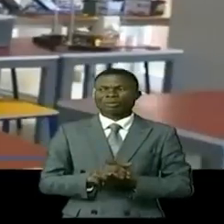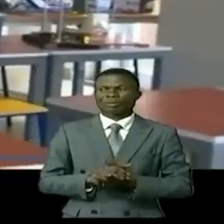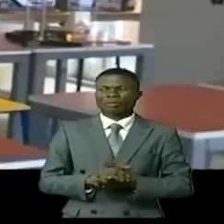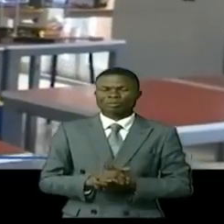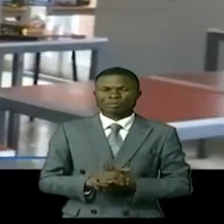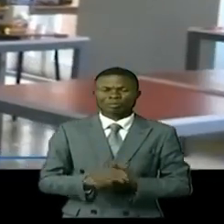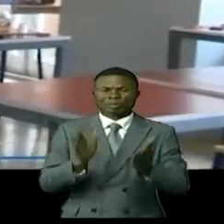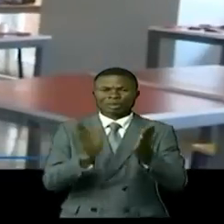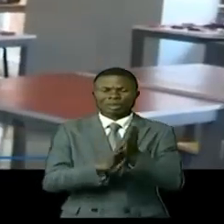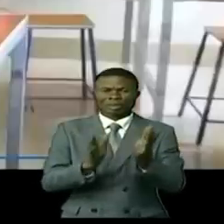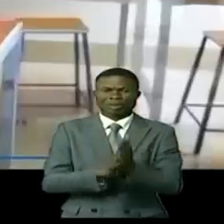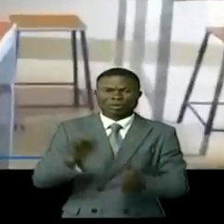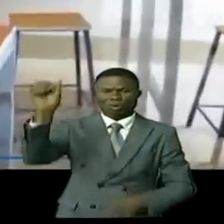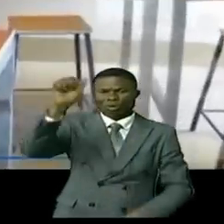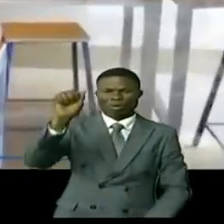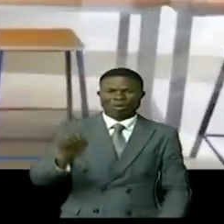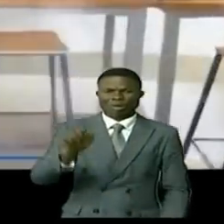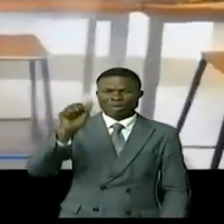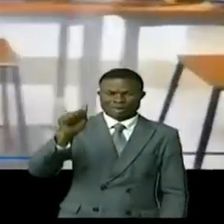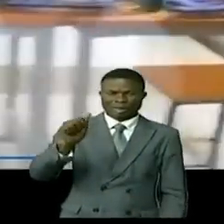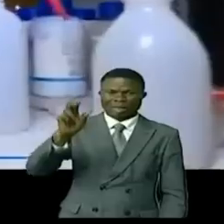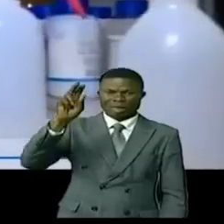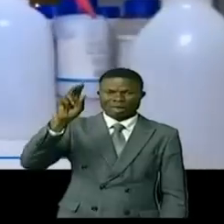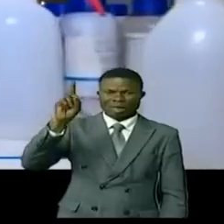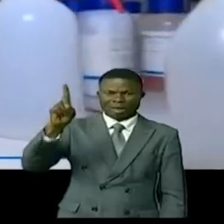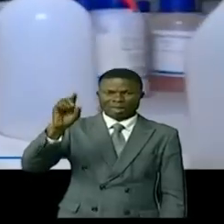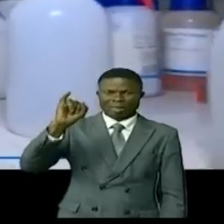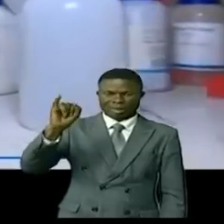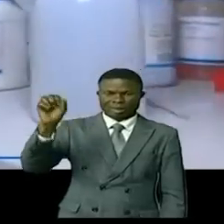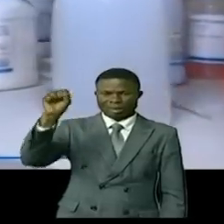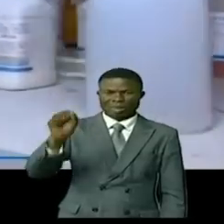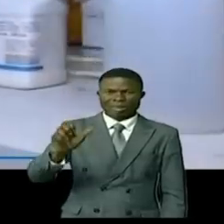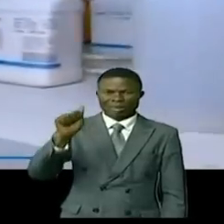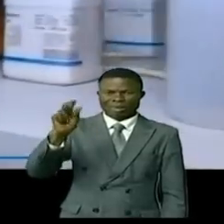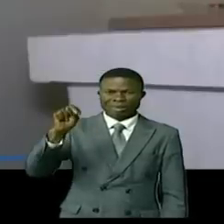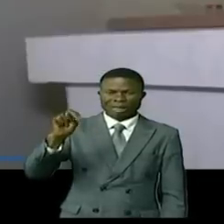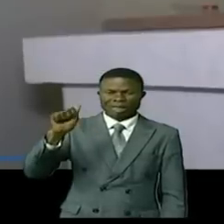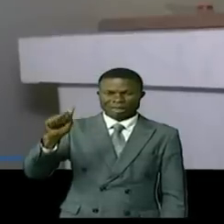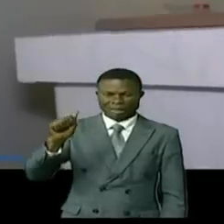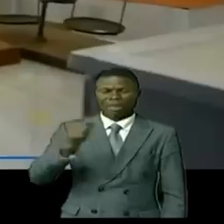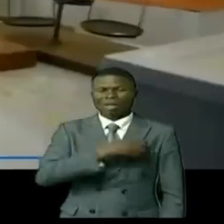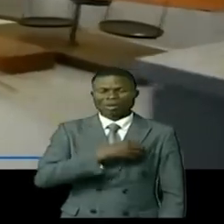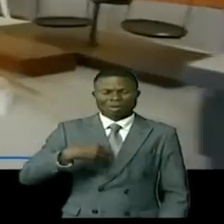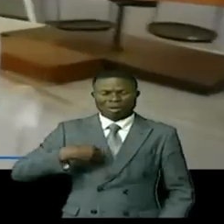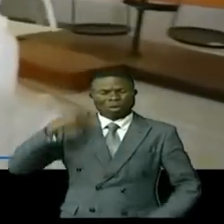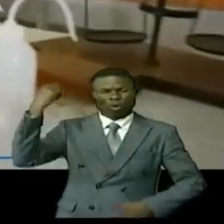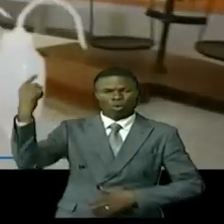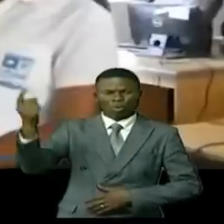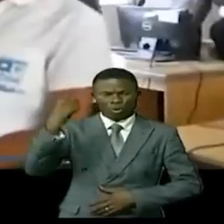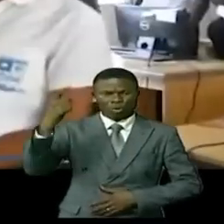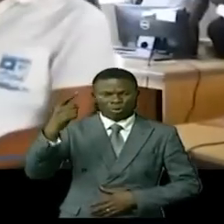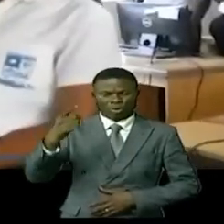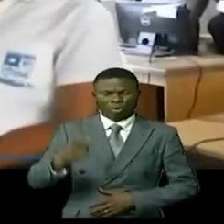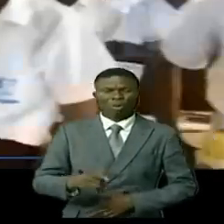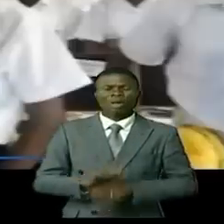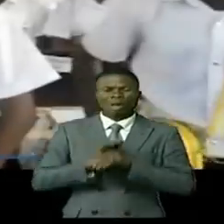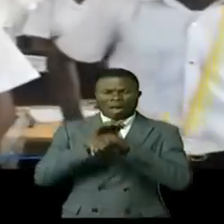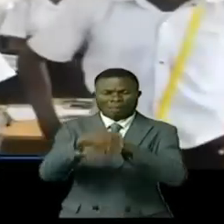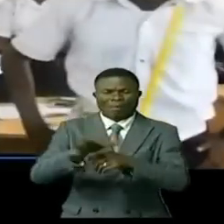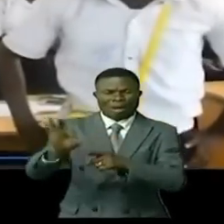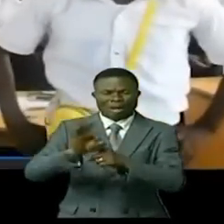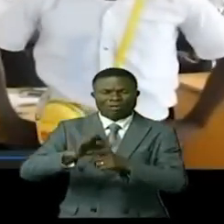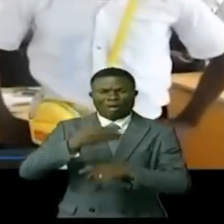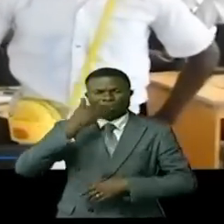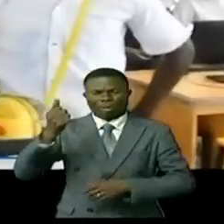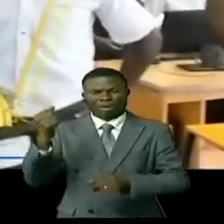les collèges Sadisana en plein centre-ville de Kikwit forment des hommes et femmes qui, partout dans le monde, mettent leur formation d'excellence